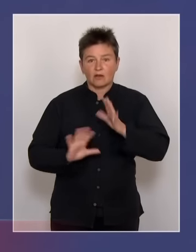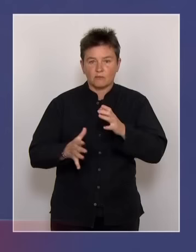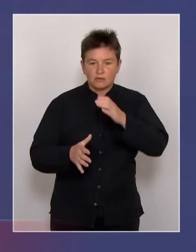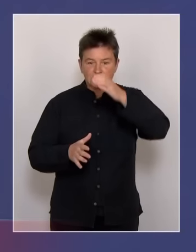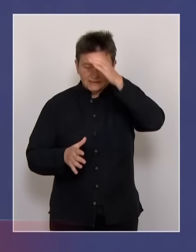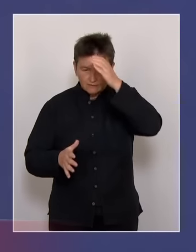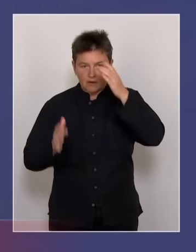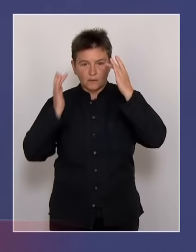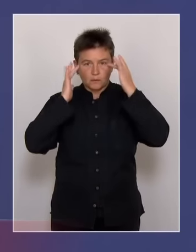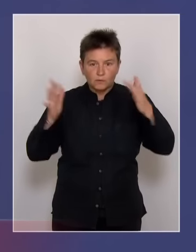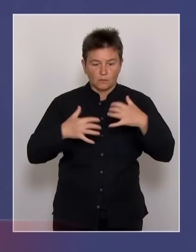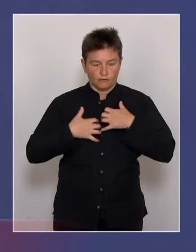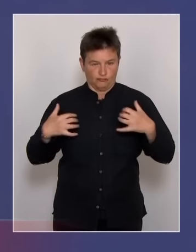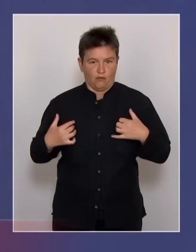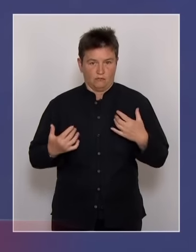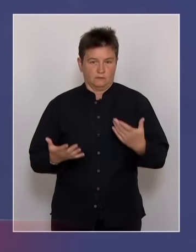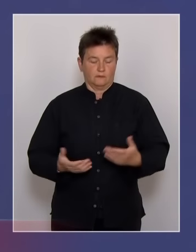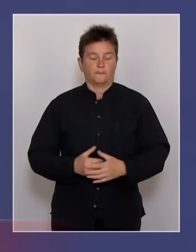culture la science qui se joue dans notre Europe